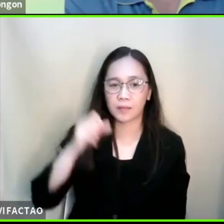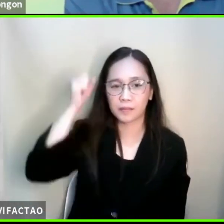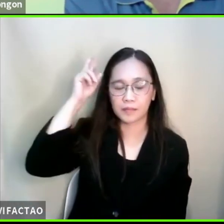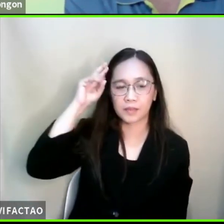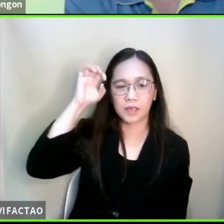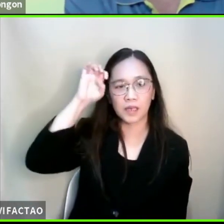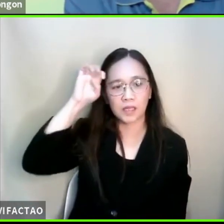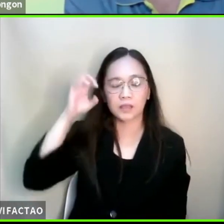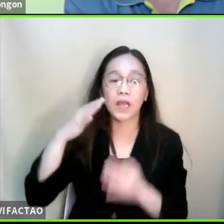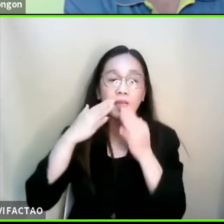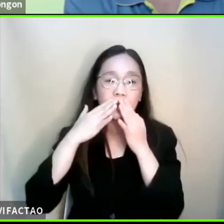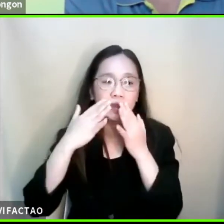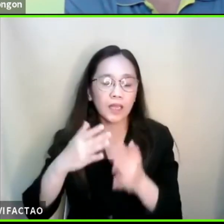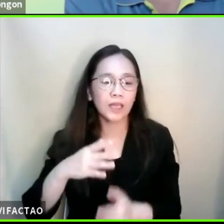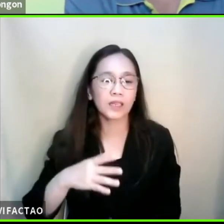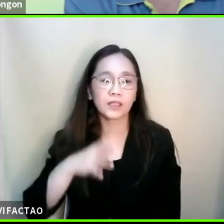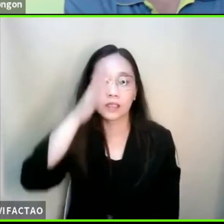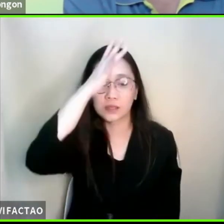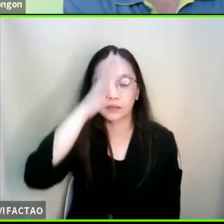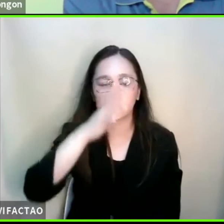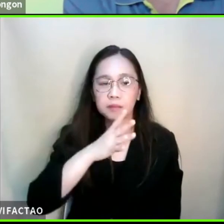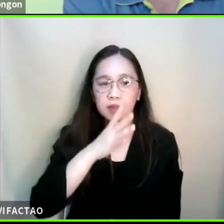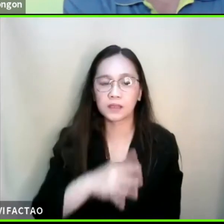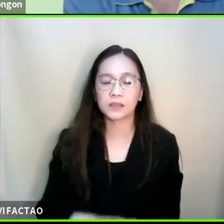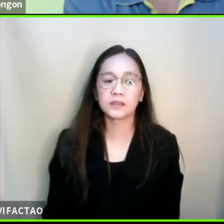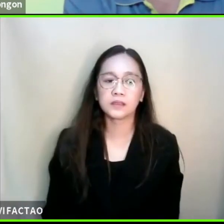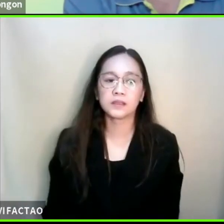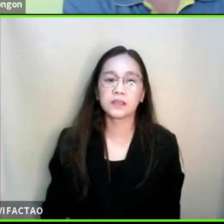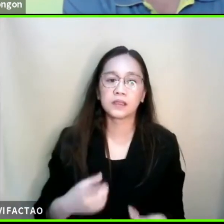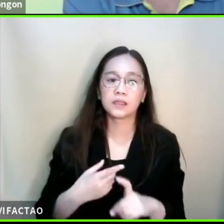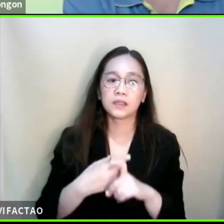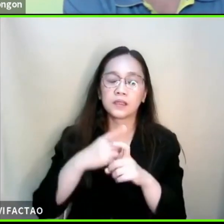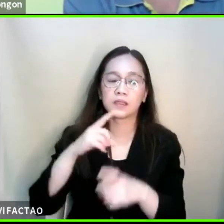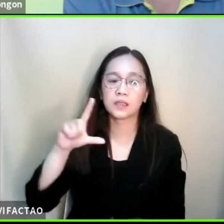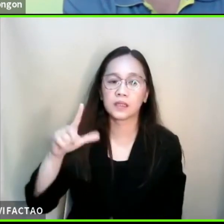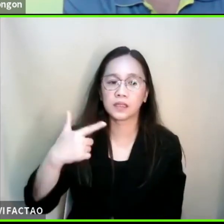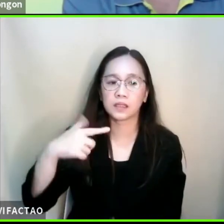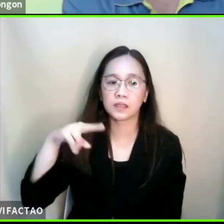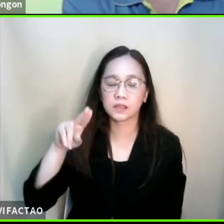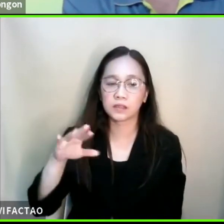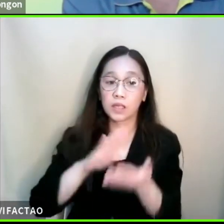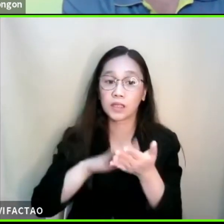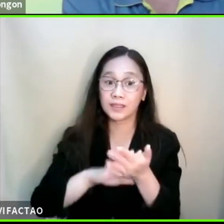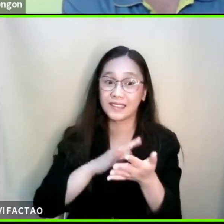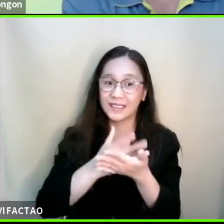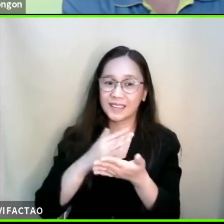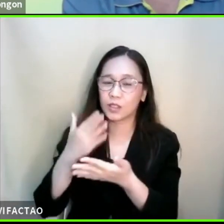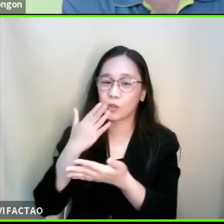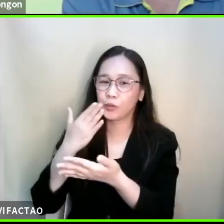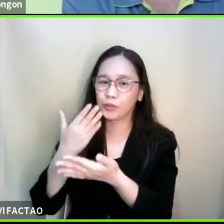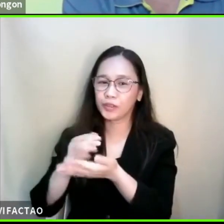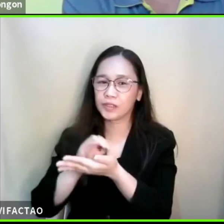for parents, and ito po from LGU and schools na nag-share po ng kanilang good practices